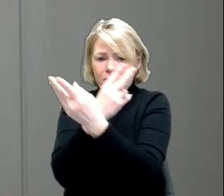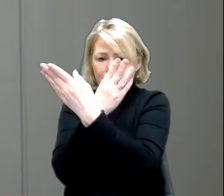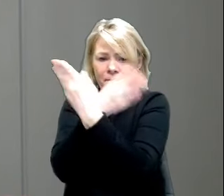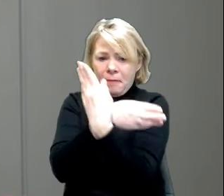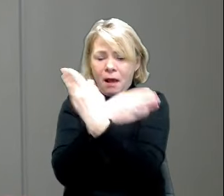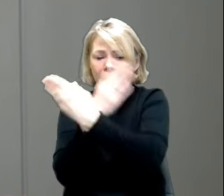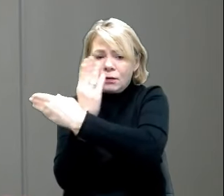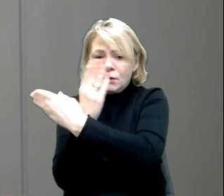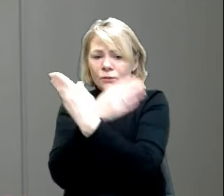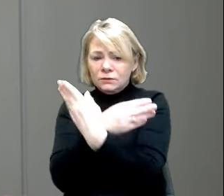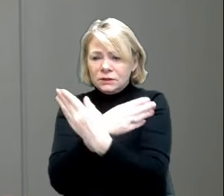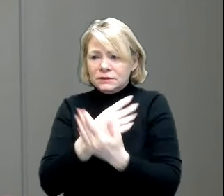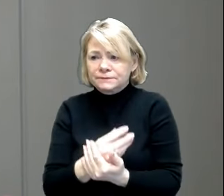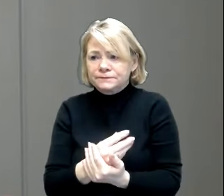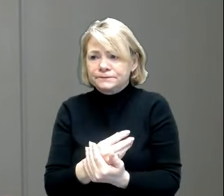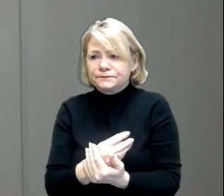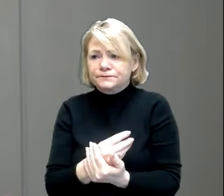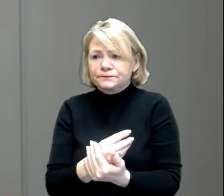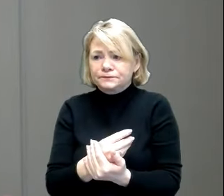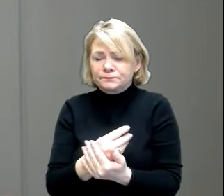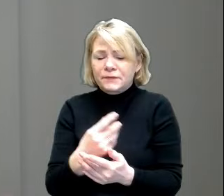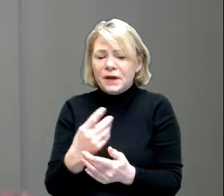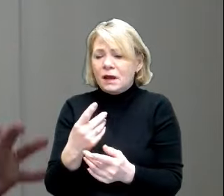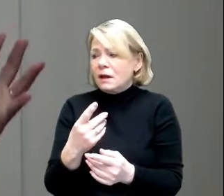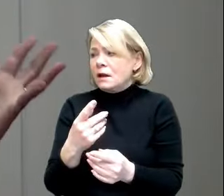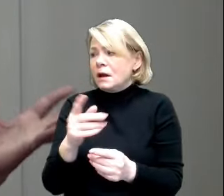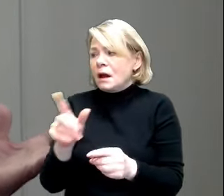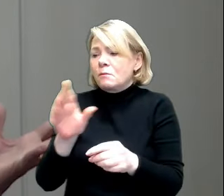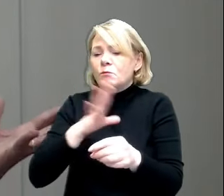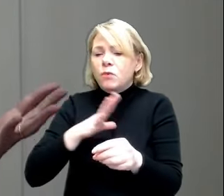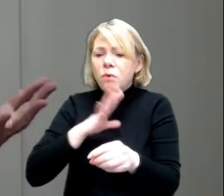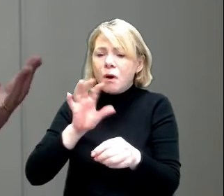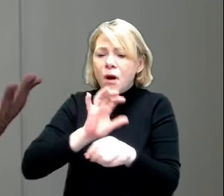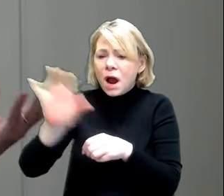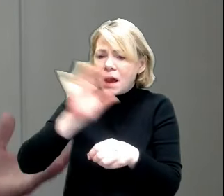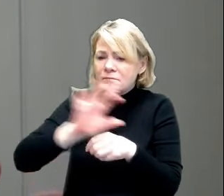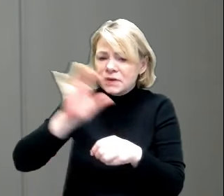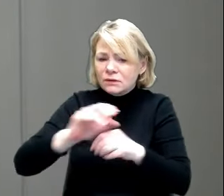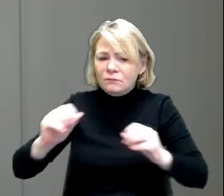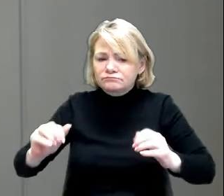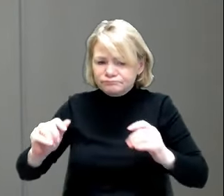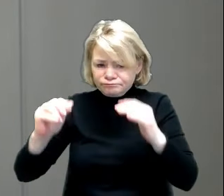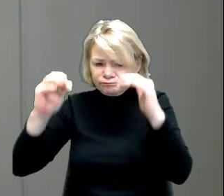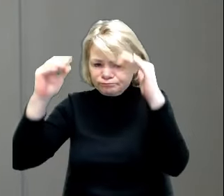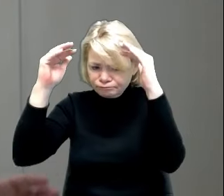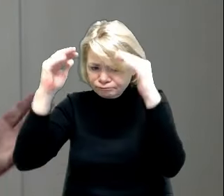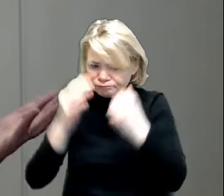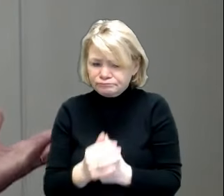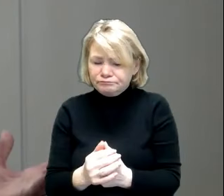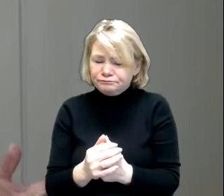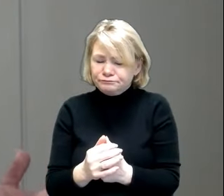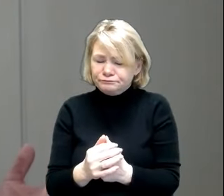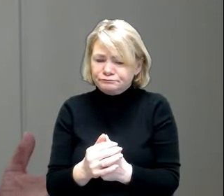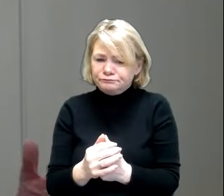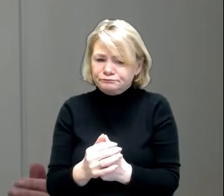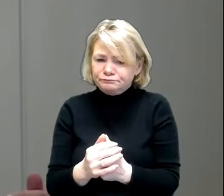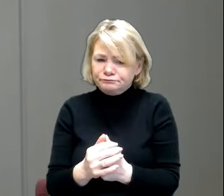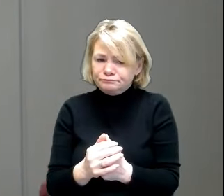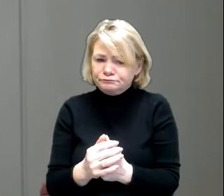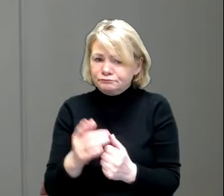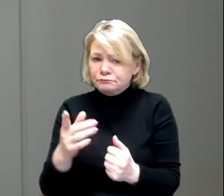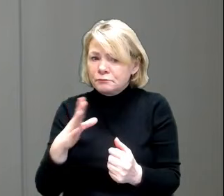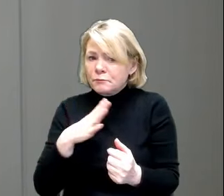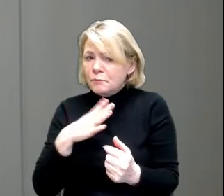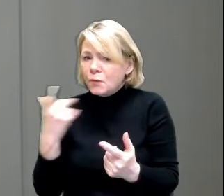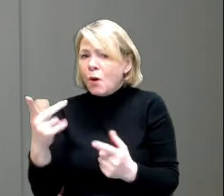tai kaip kaip tokiam rajone reiškia kažkokiose architektūrinį kažkokį tai statyti ypatingai gal fabrikus